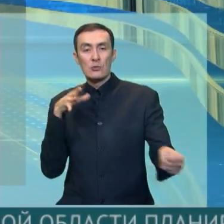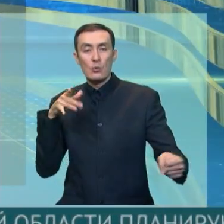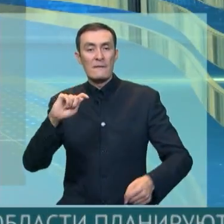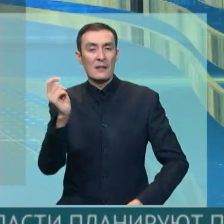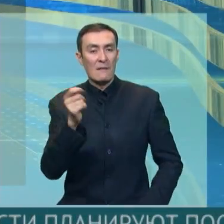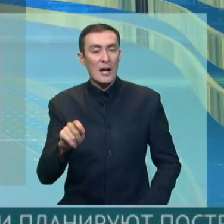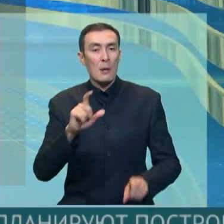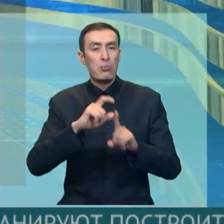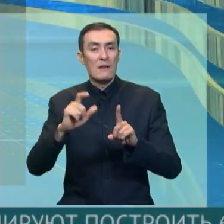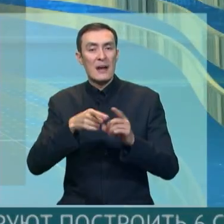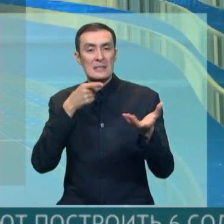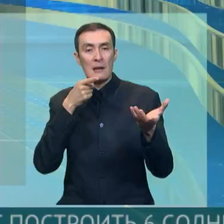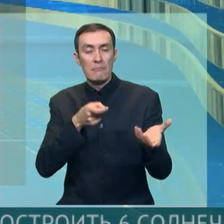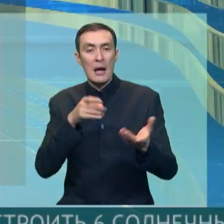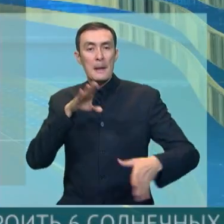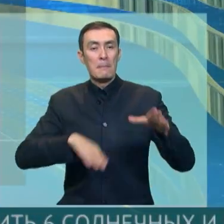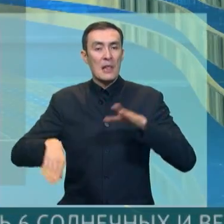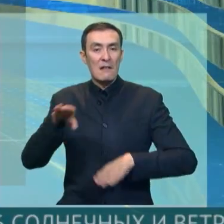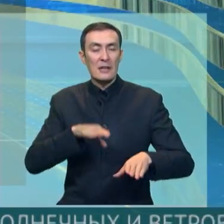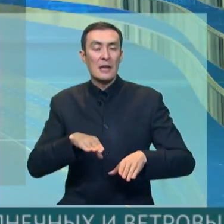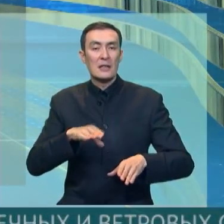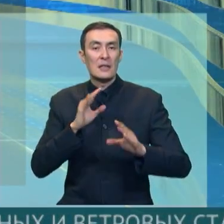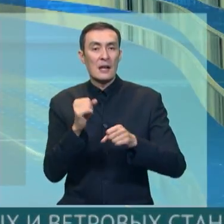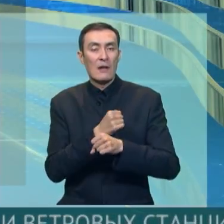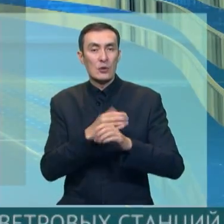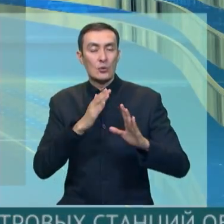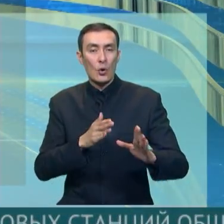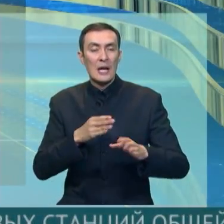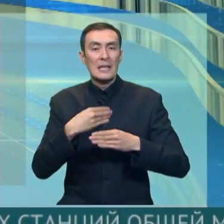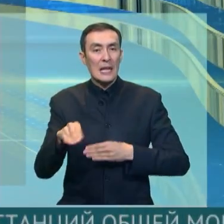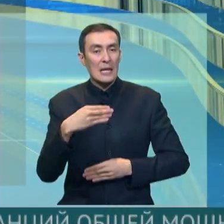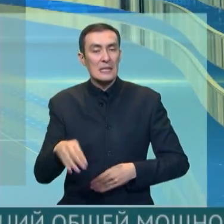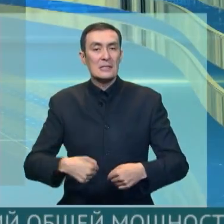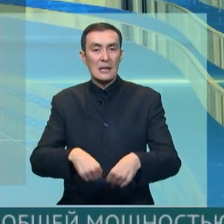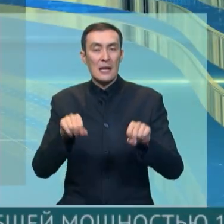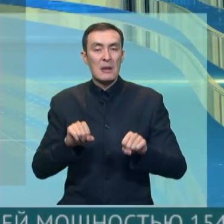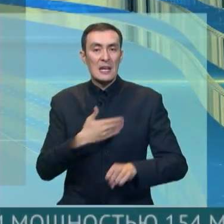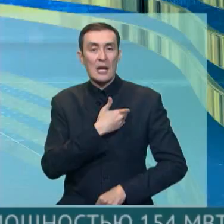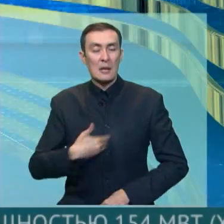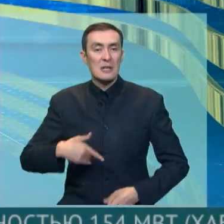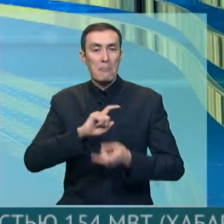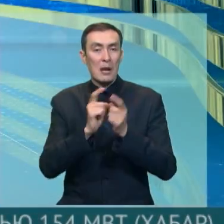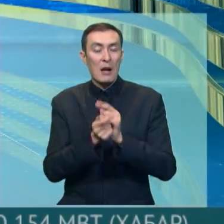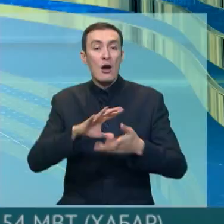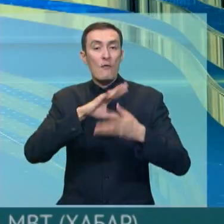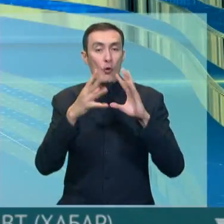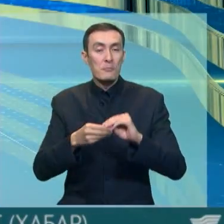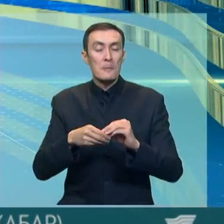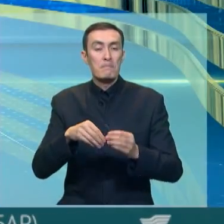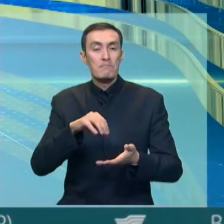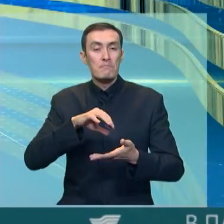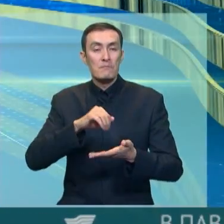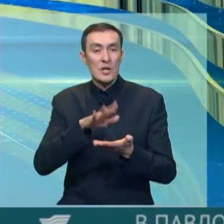лука, фехтование, пулевая стрельба, плавание, тхэквондо, теннис, академическая гребля и греко-римская борьба. В общем, в